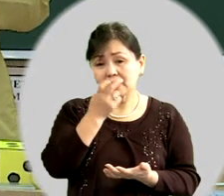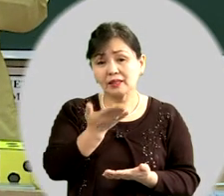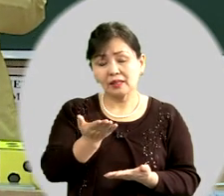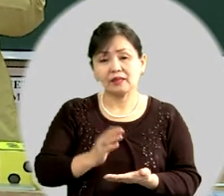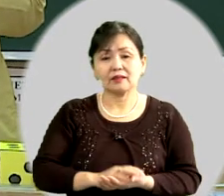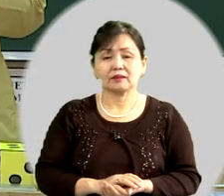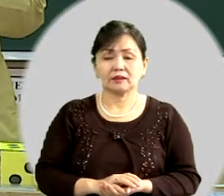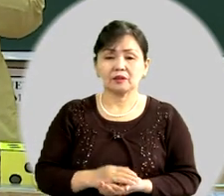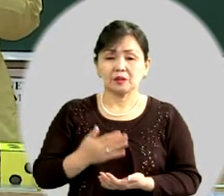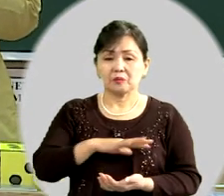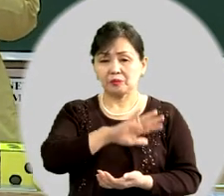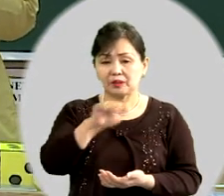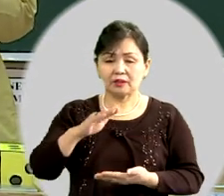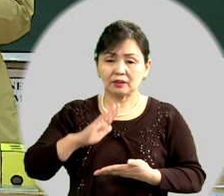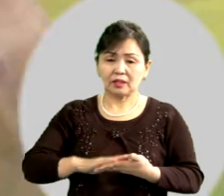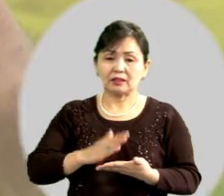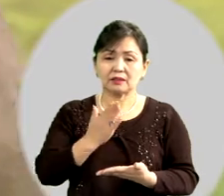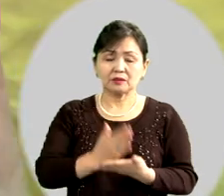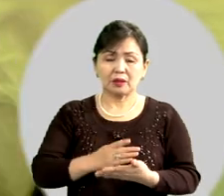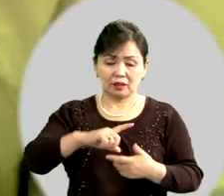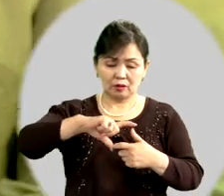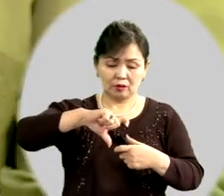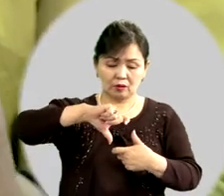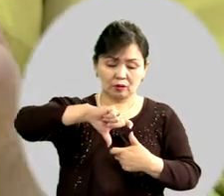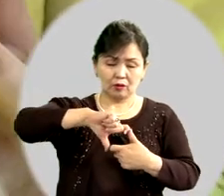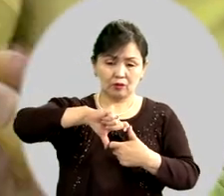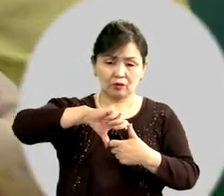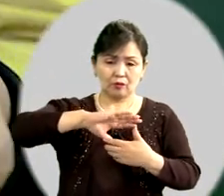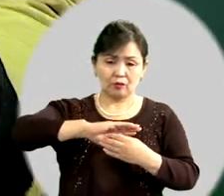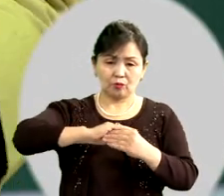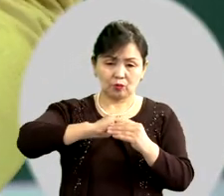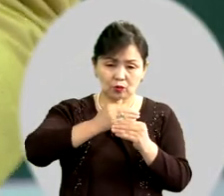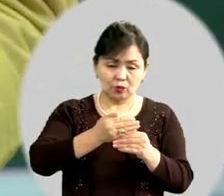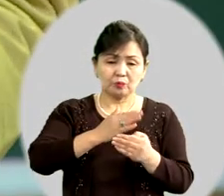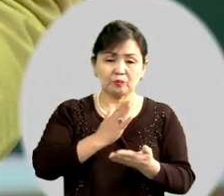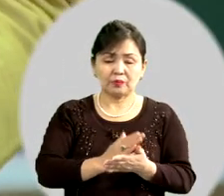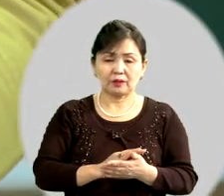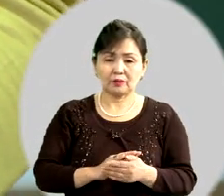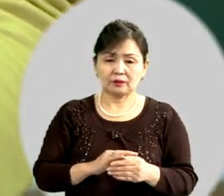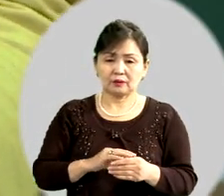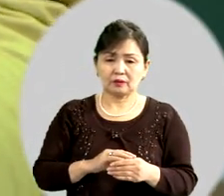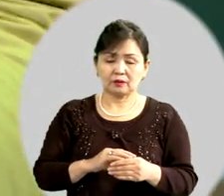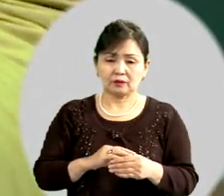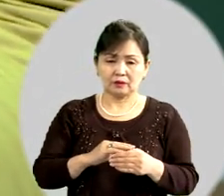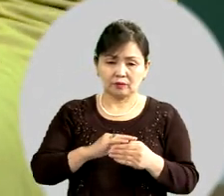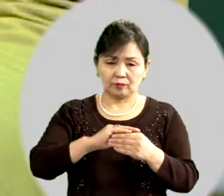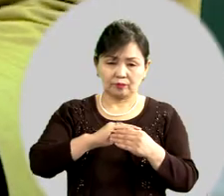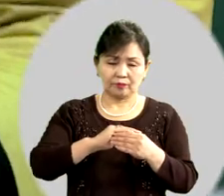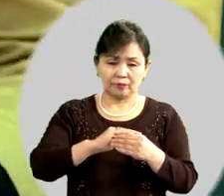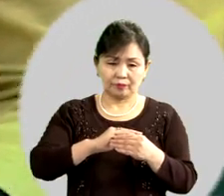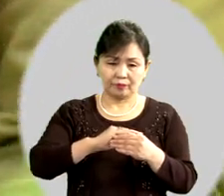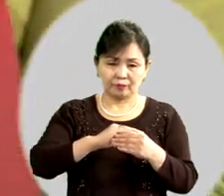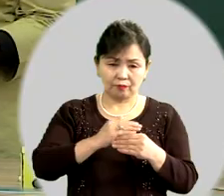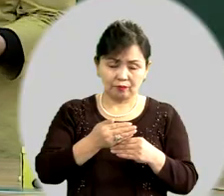Өнөөдрийн бидрийн танилцаж байгаа куб байна. За, кубын талсуудын тухай түрүү ярьсан. За, багш